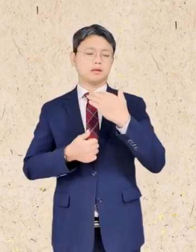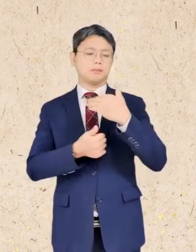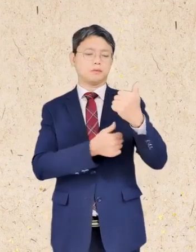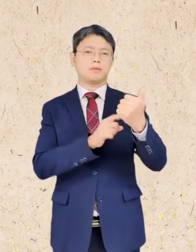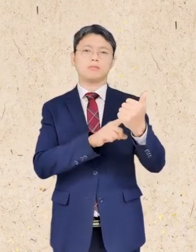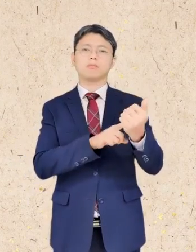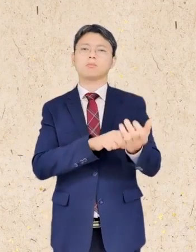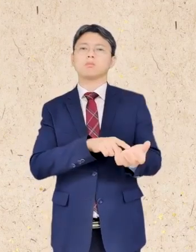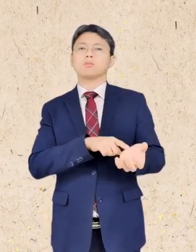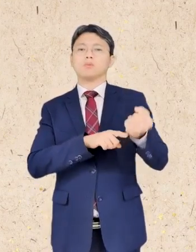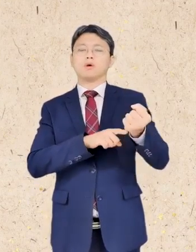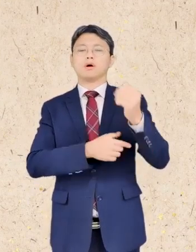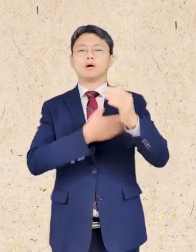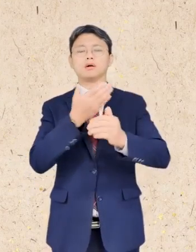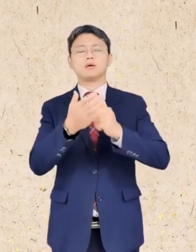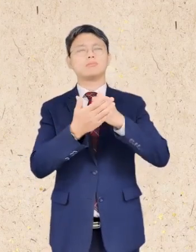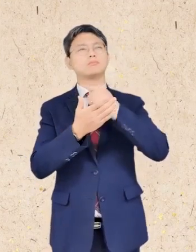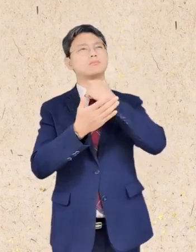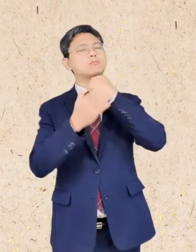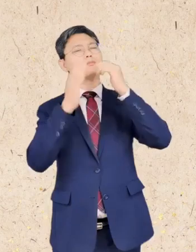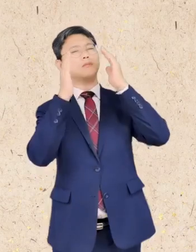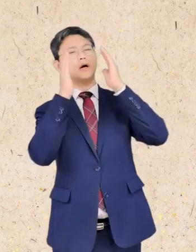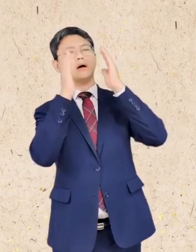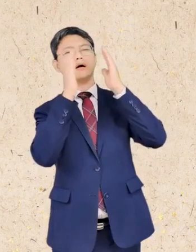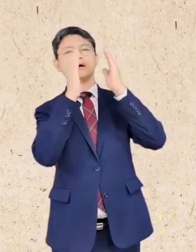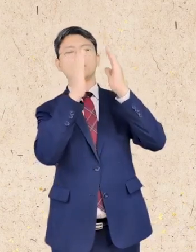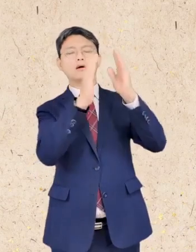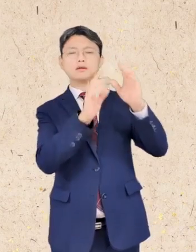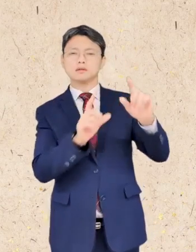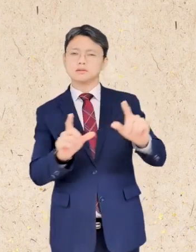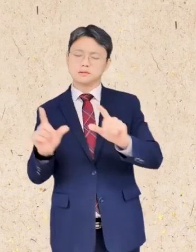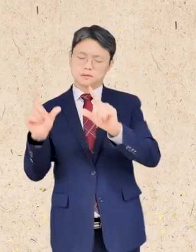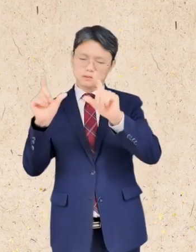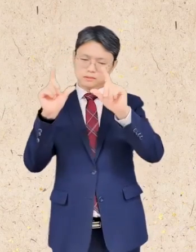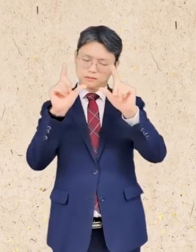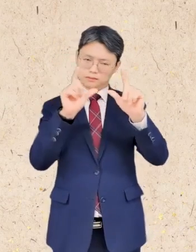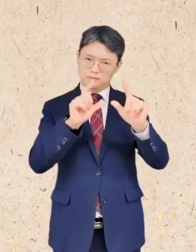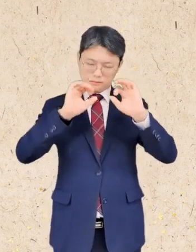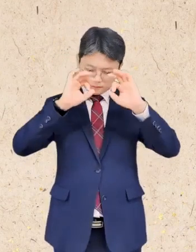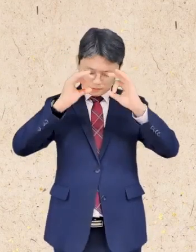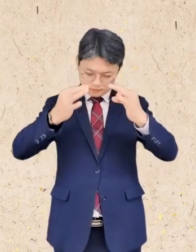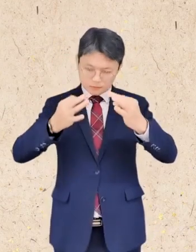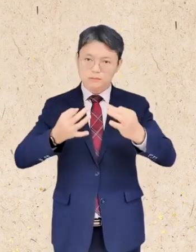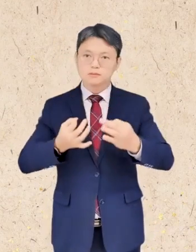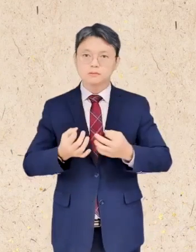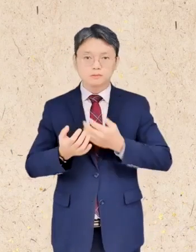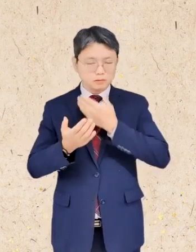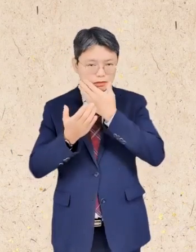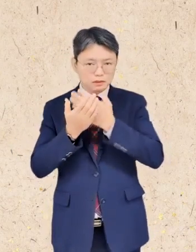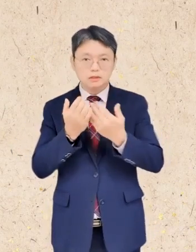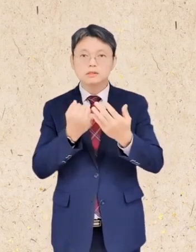나는 그 사명을 소유하면서 하나님이 원하시는 방향대로 나아가고